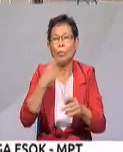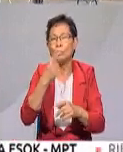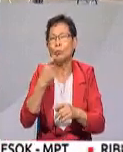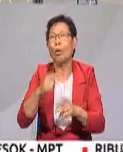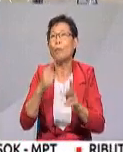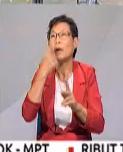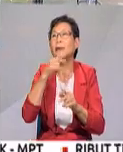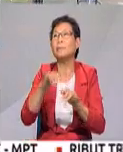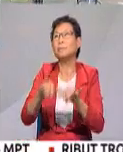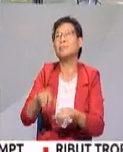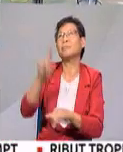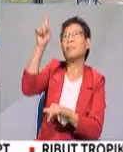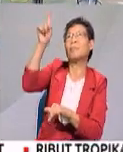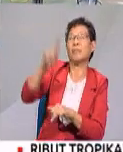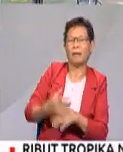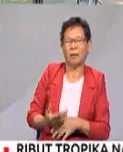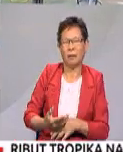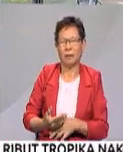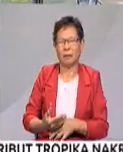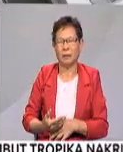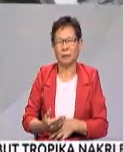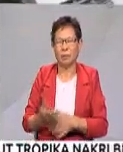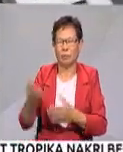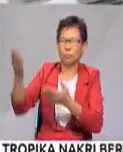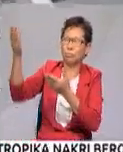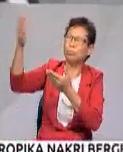mungkin diorang berat ke nak buat turun sampah kan.